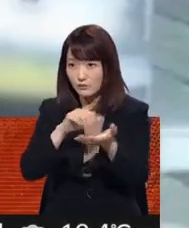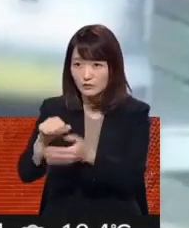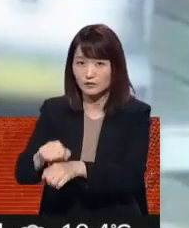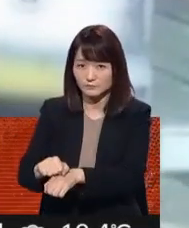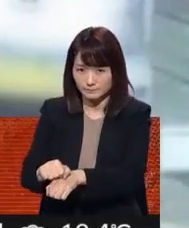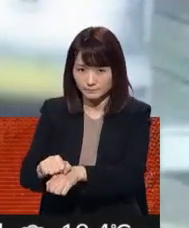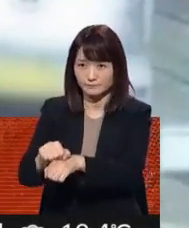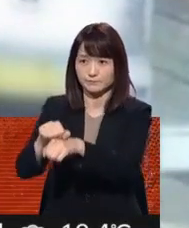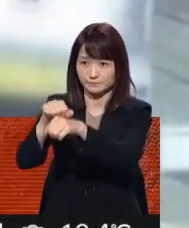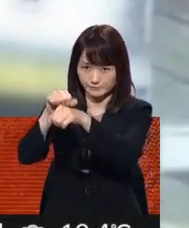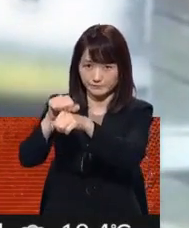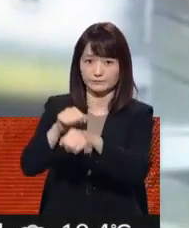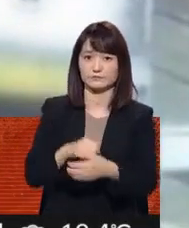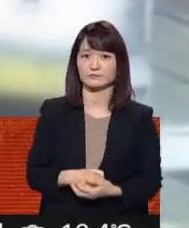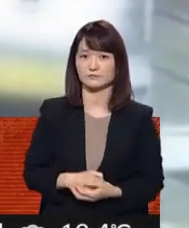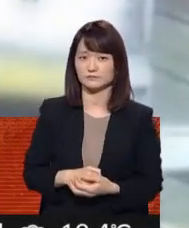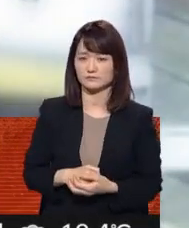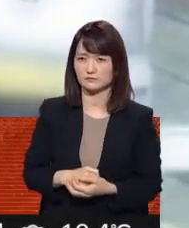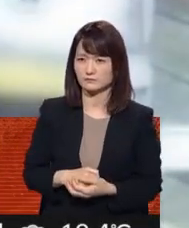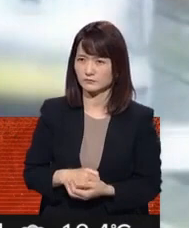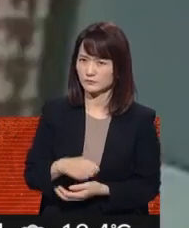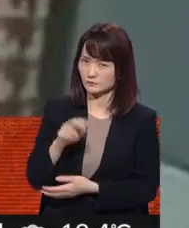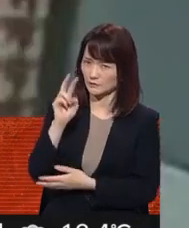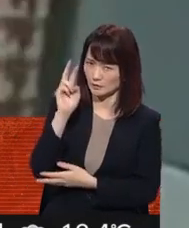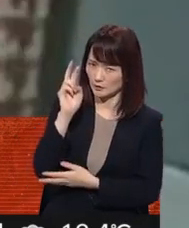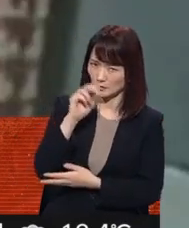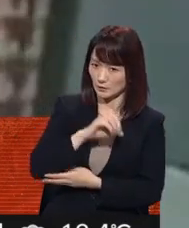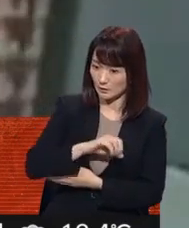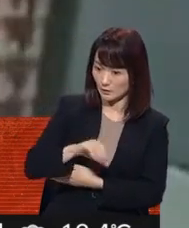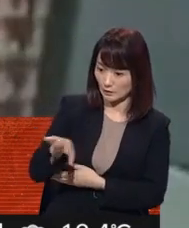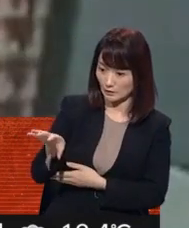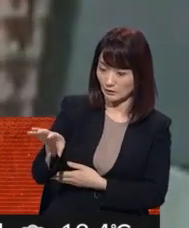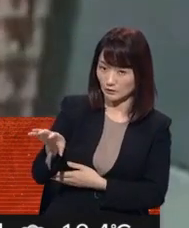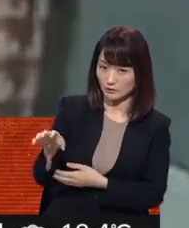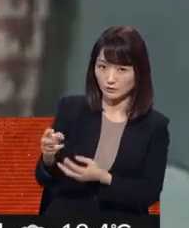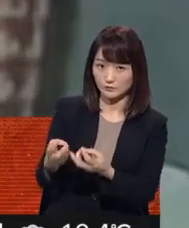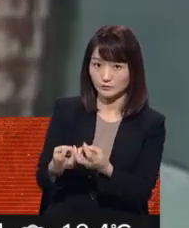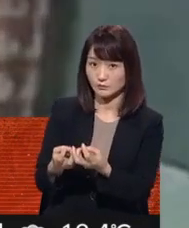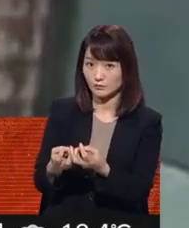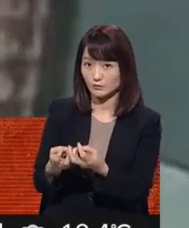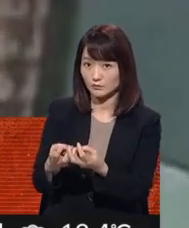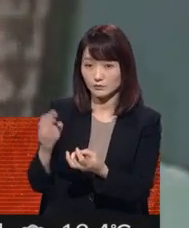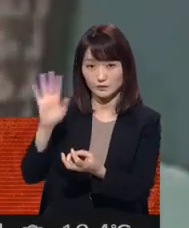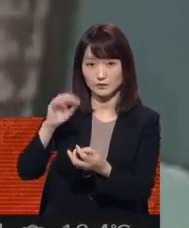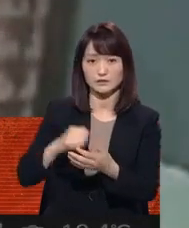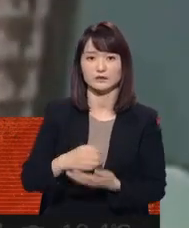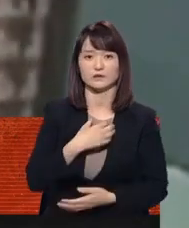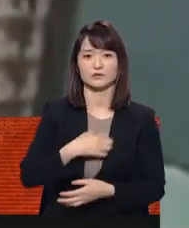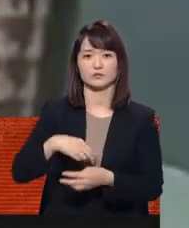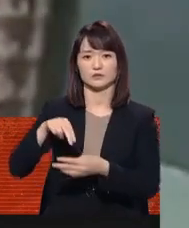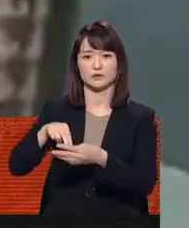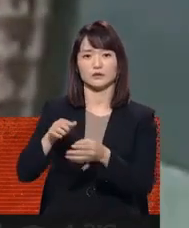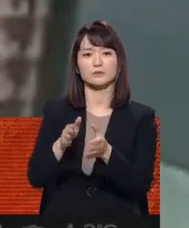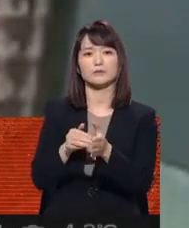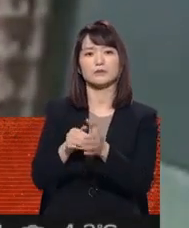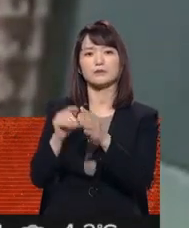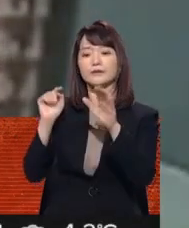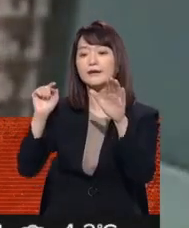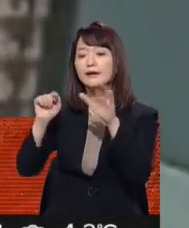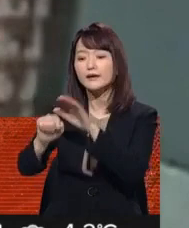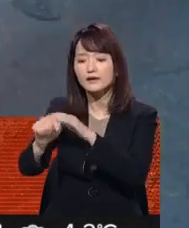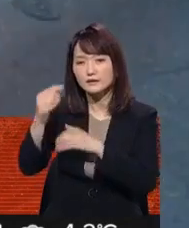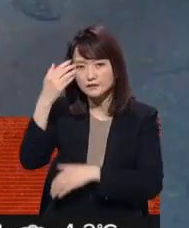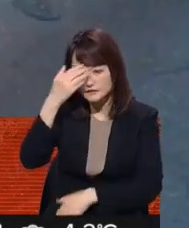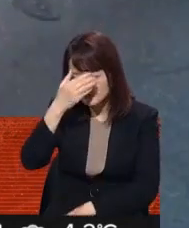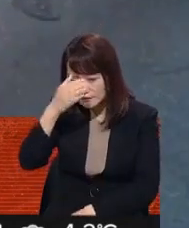차곡차곡 쌓이는 상자들 혹시 이거 던지기 수법인가요가 아니라 저분들 주민센터에 몰래